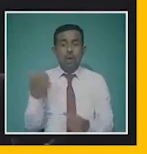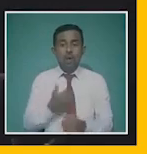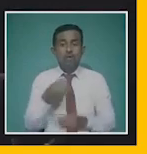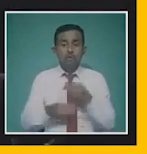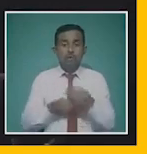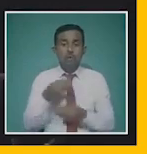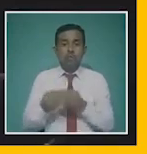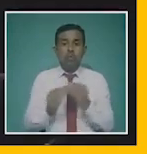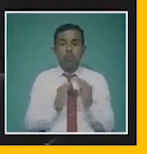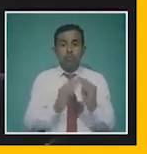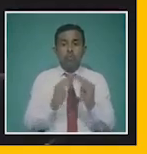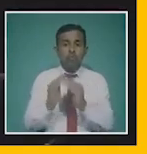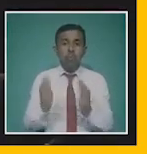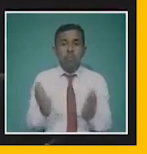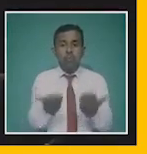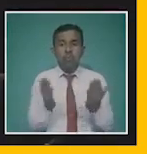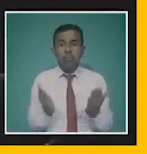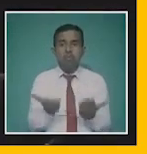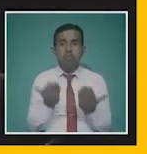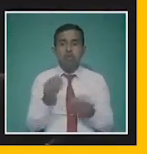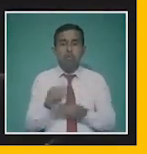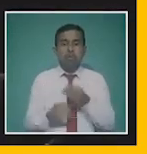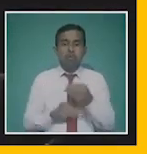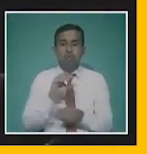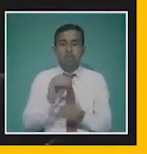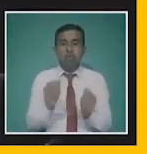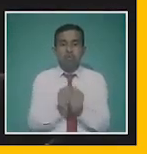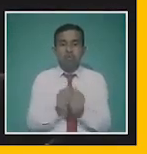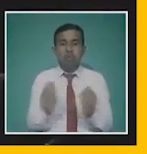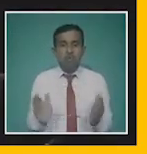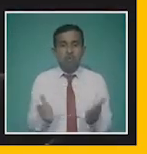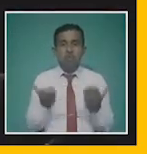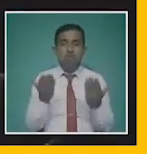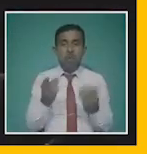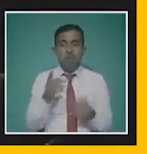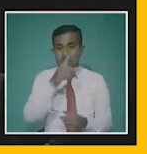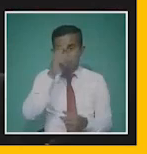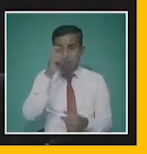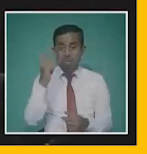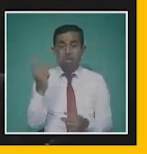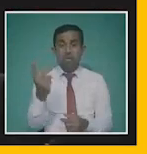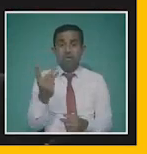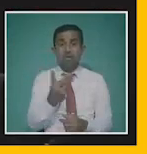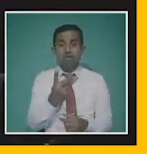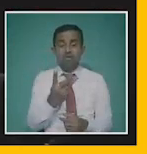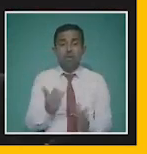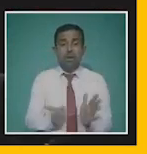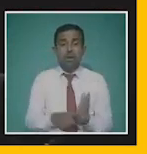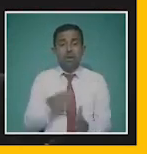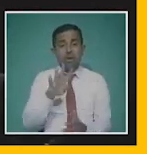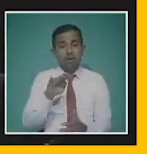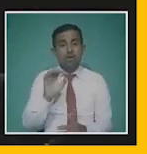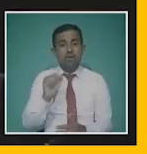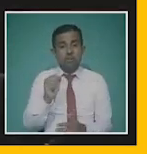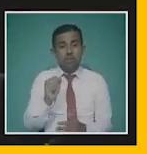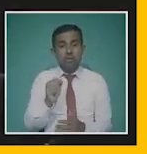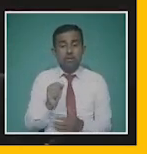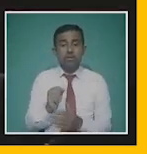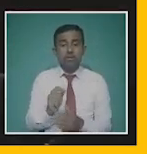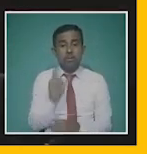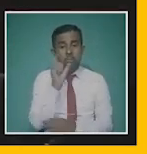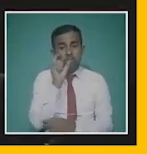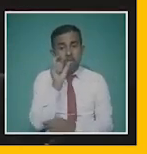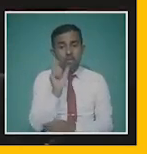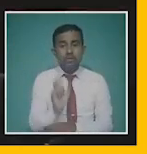දාලා තිබුණා. සංවර්ධන අභිමන්. ඒක තමයි ඒ පාටියේ නම. පාටියට ආරාධනා කරන්නේ පොහොට්ටු පක්ෂයේ